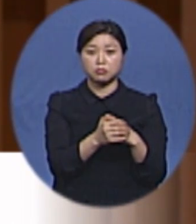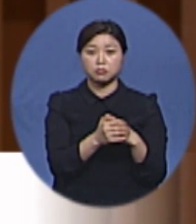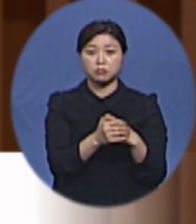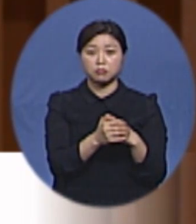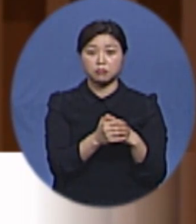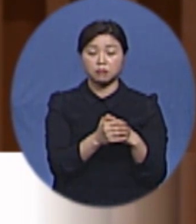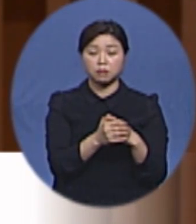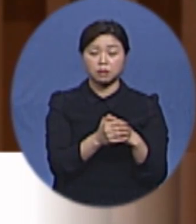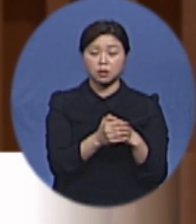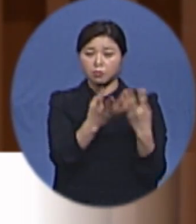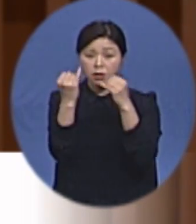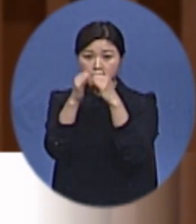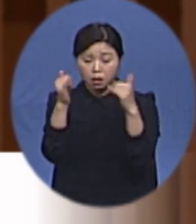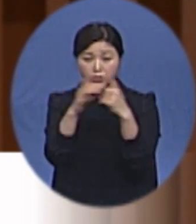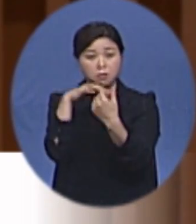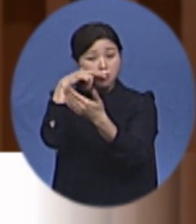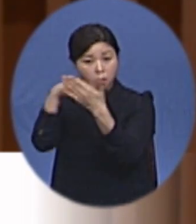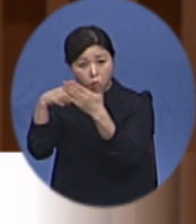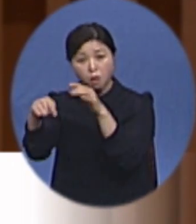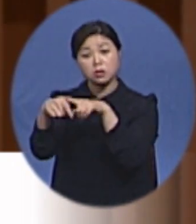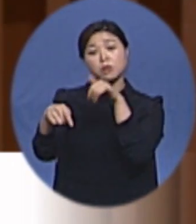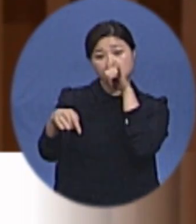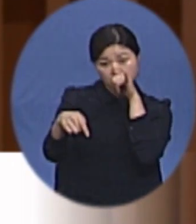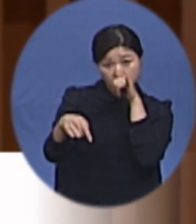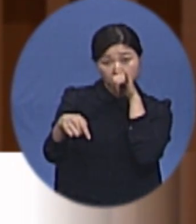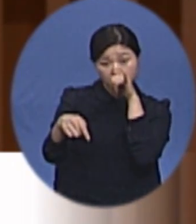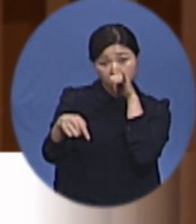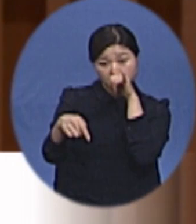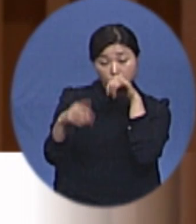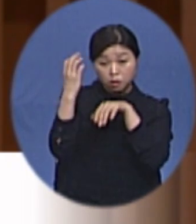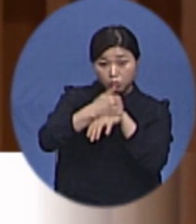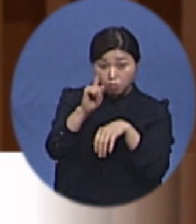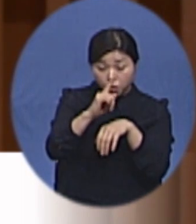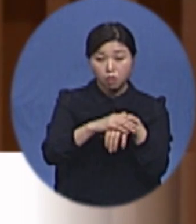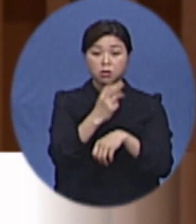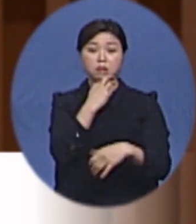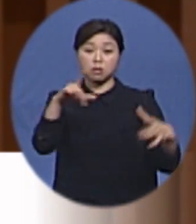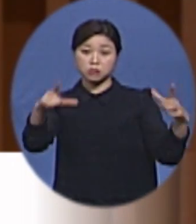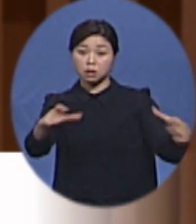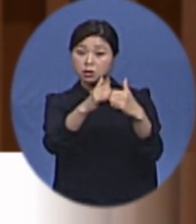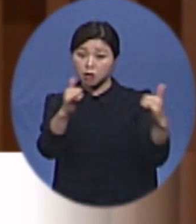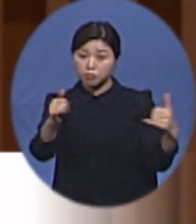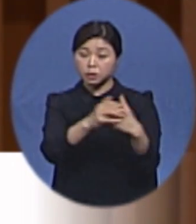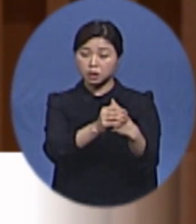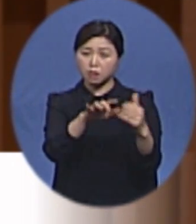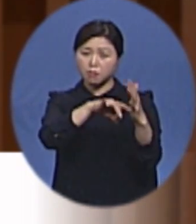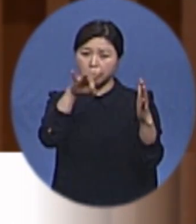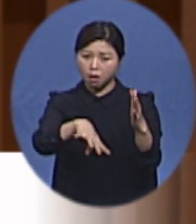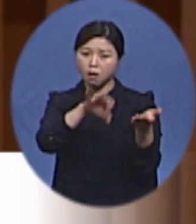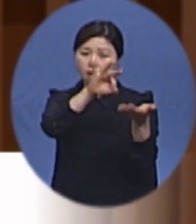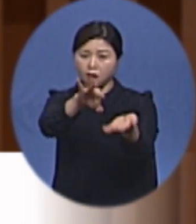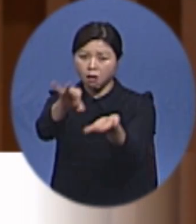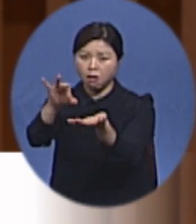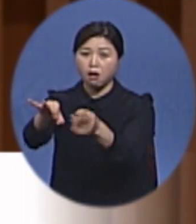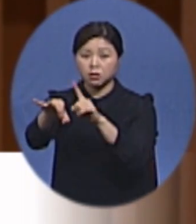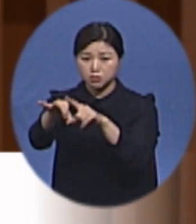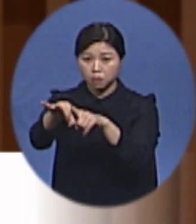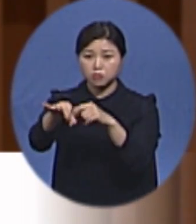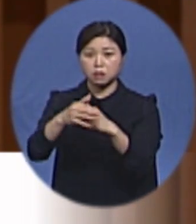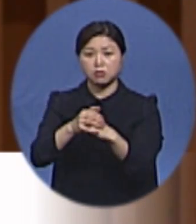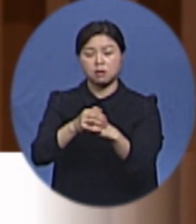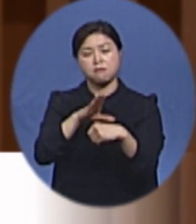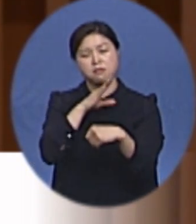거치게 되는 수많은 사람들의 손이 있고 또 결국은 또 서울 시민들이 내주시는 그 세금에 저는